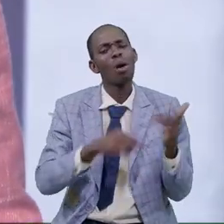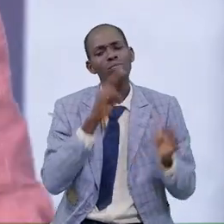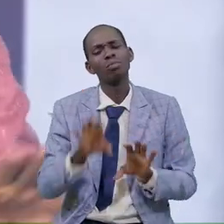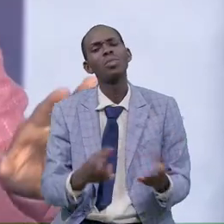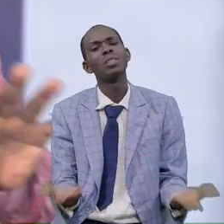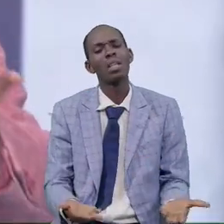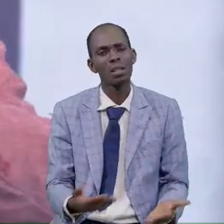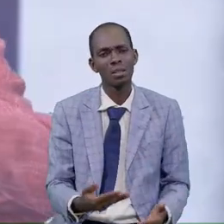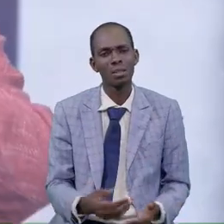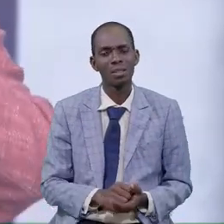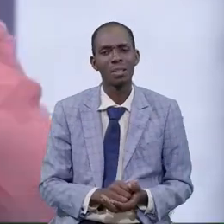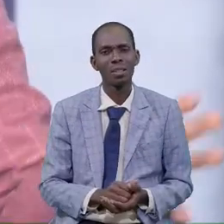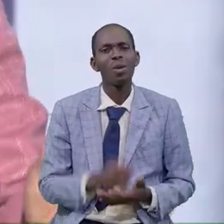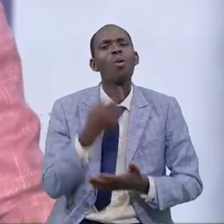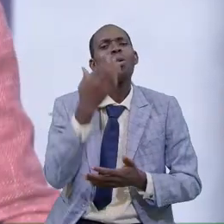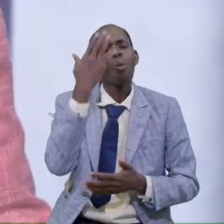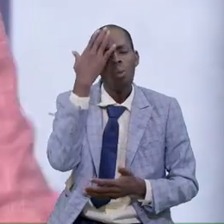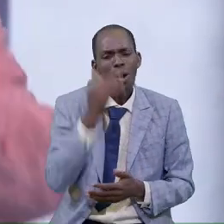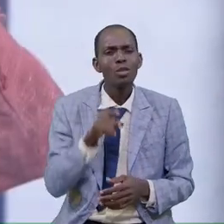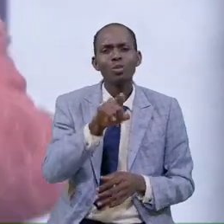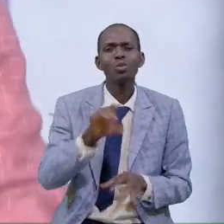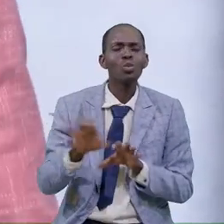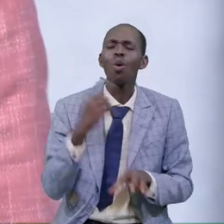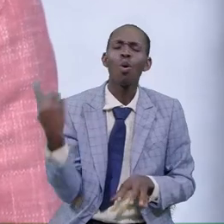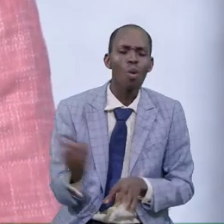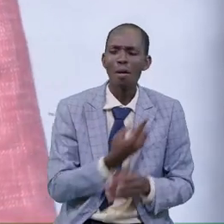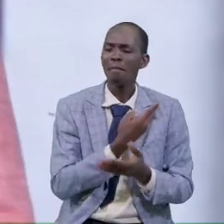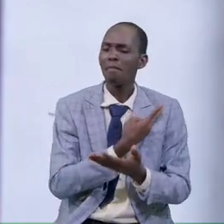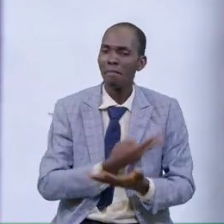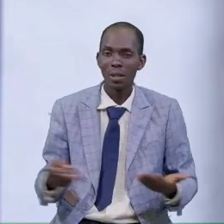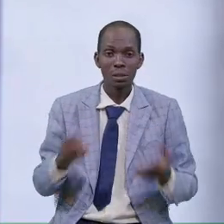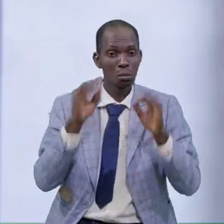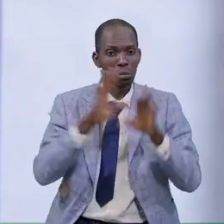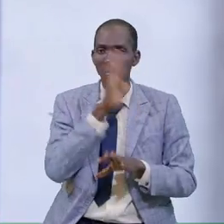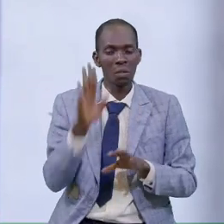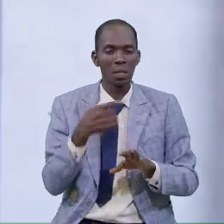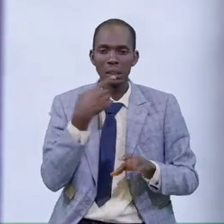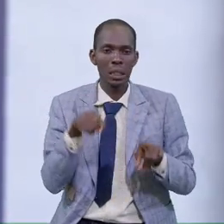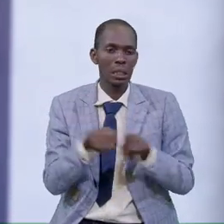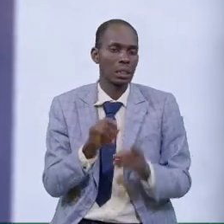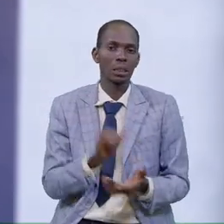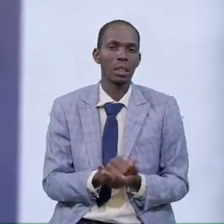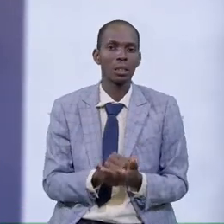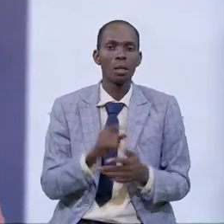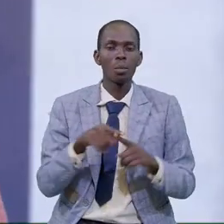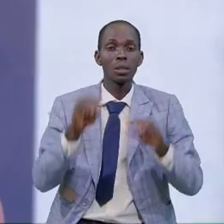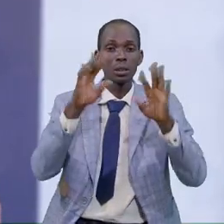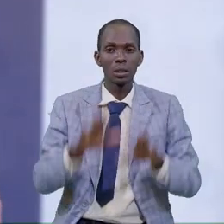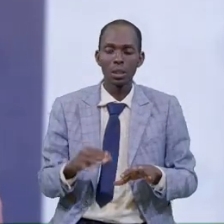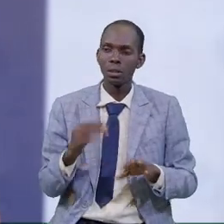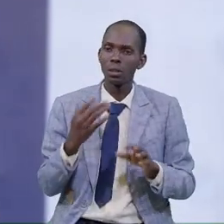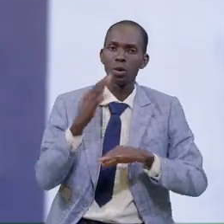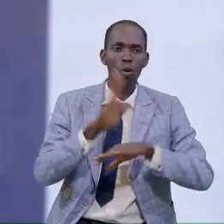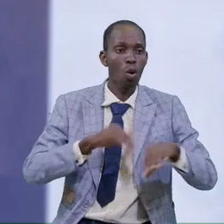même? Pourquoi est-ce que toi tu es toujours dernier? Il n'a pas dit ça. Il a dit, toute la classe, regardez